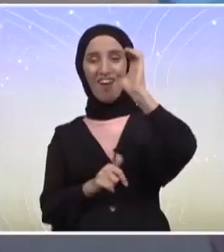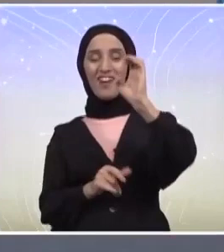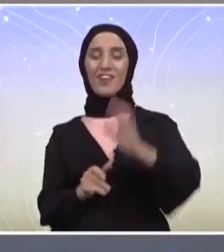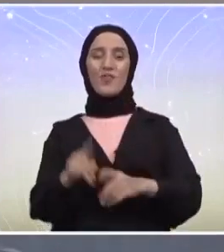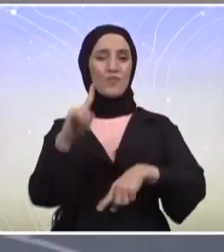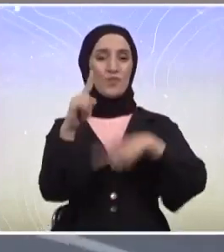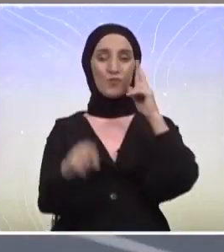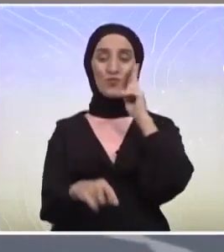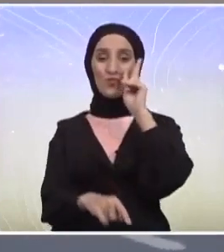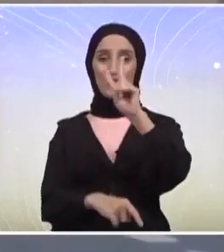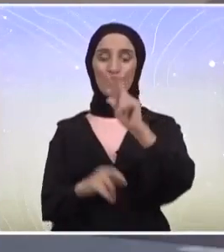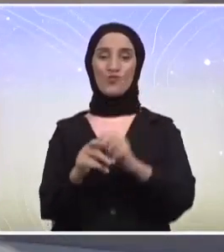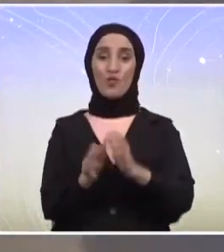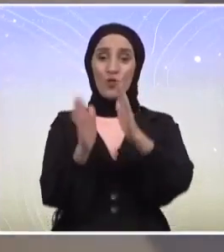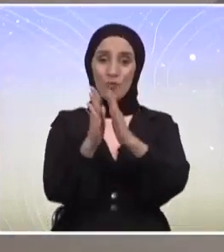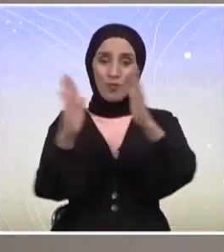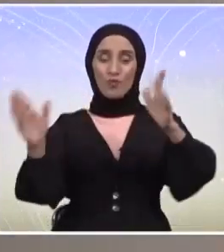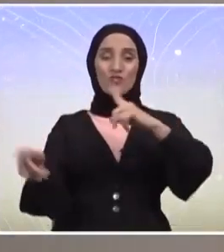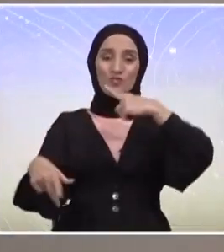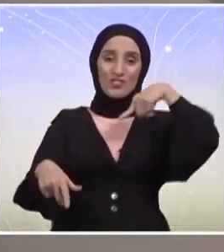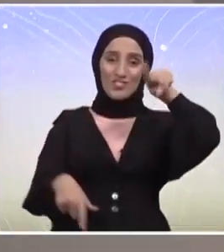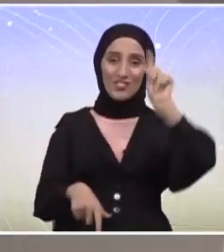سيغدو أكبر وأوسع.